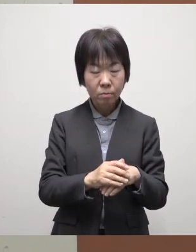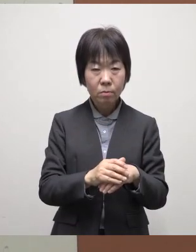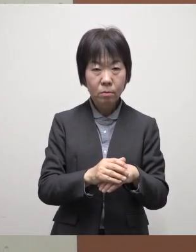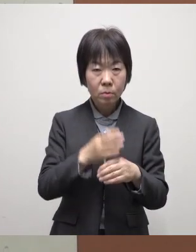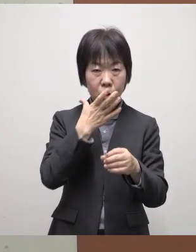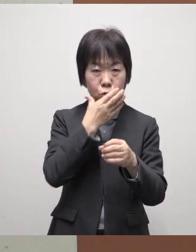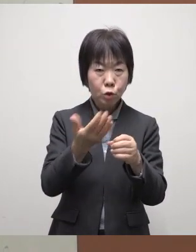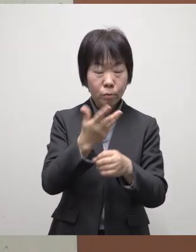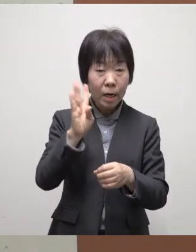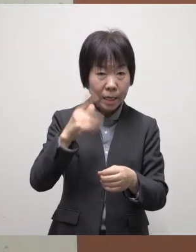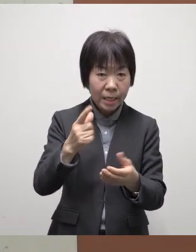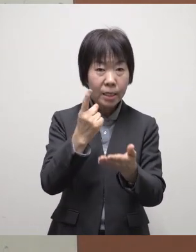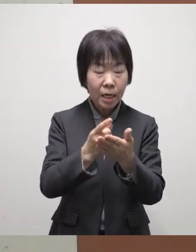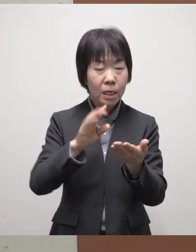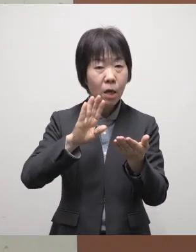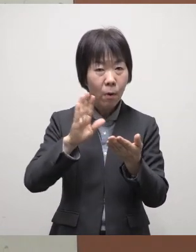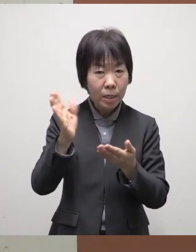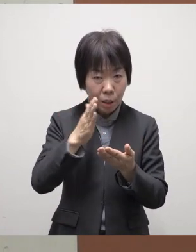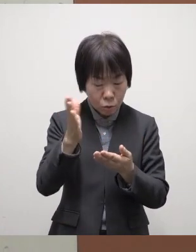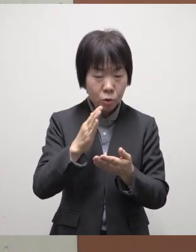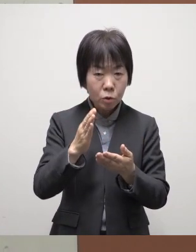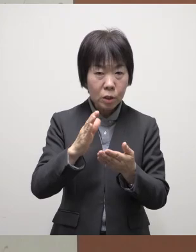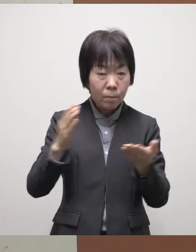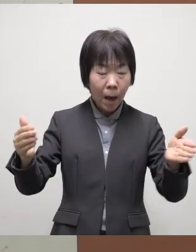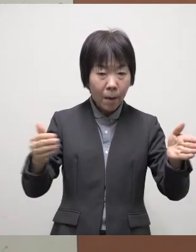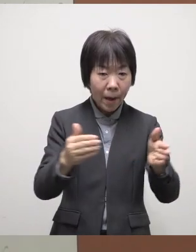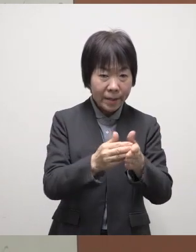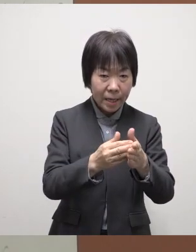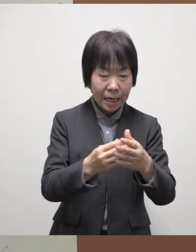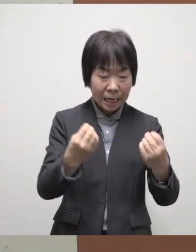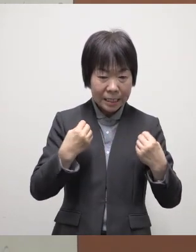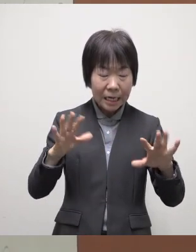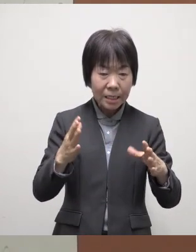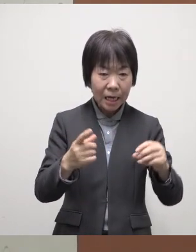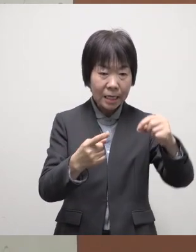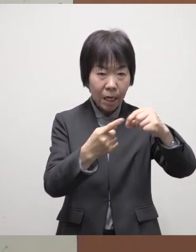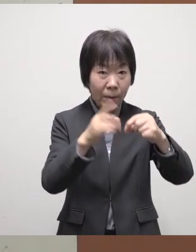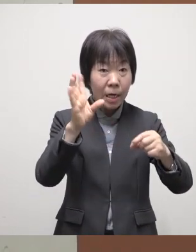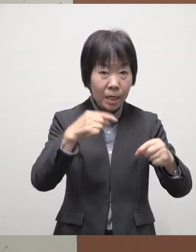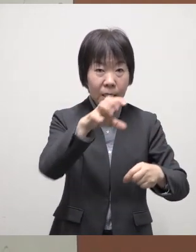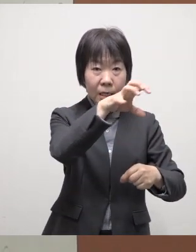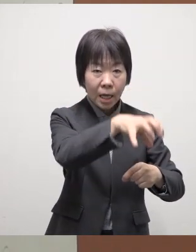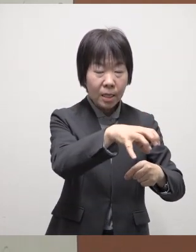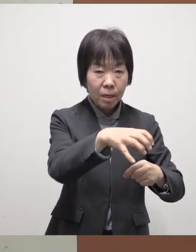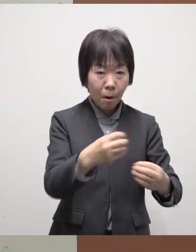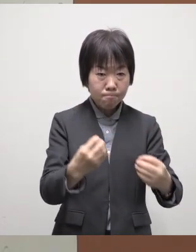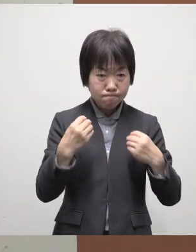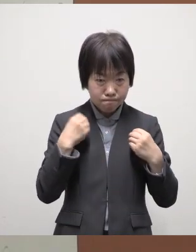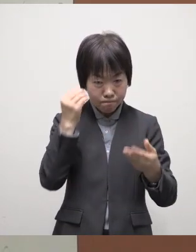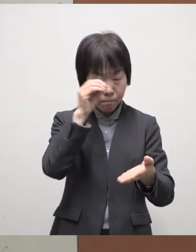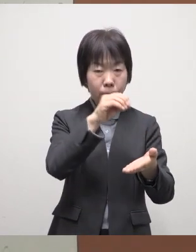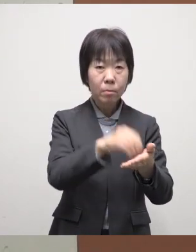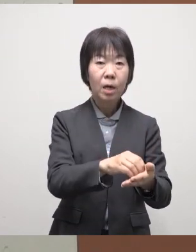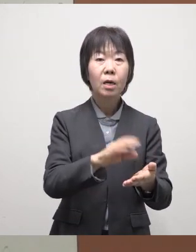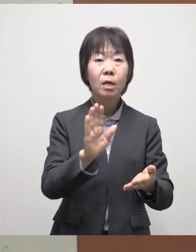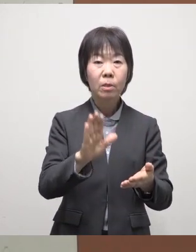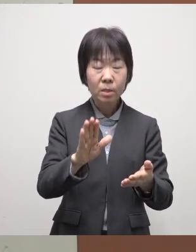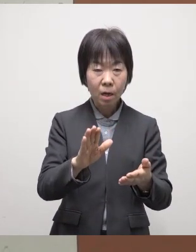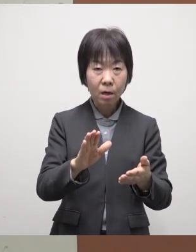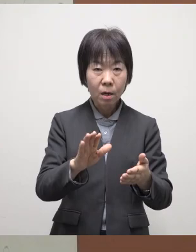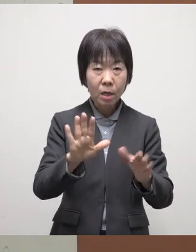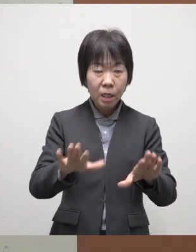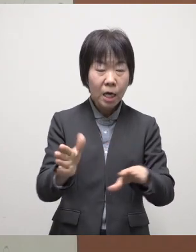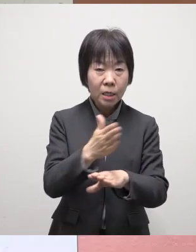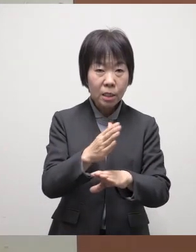県のみならずこれまで幹線がなかった山形県に多いでも明らかになりましたやはり昨今の